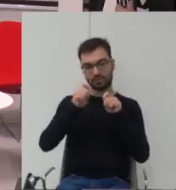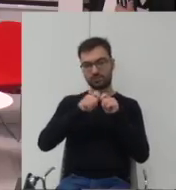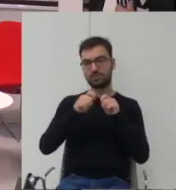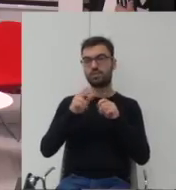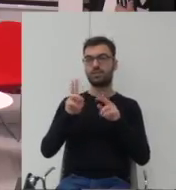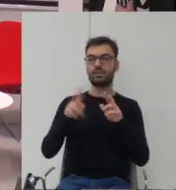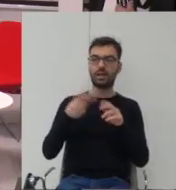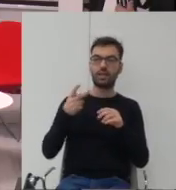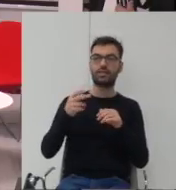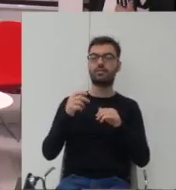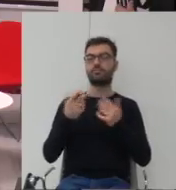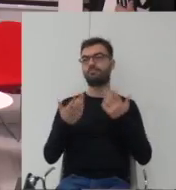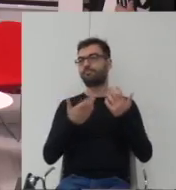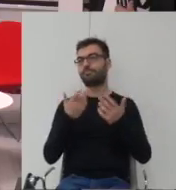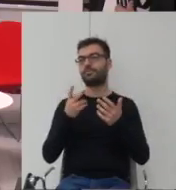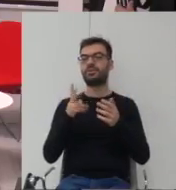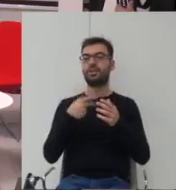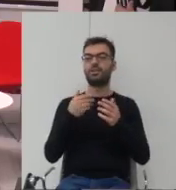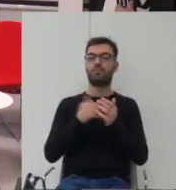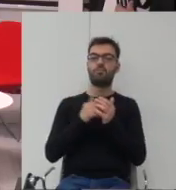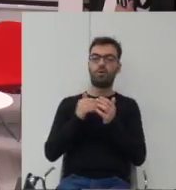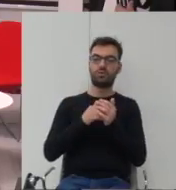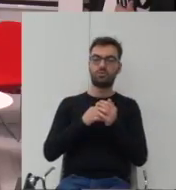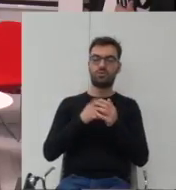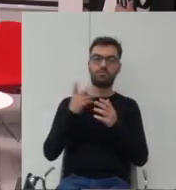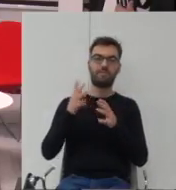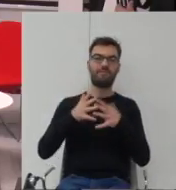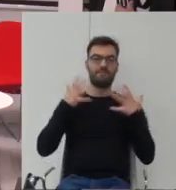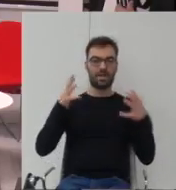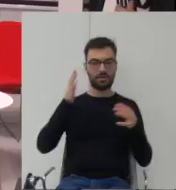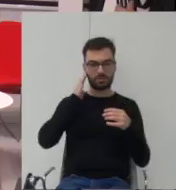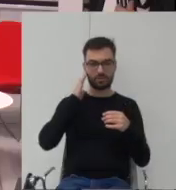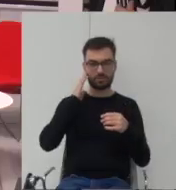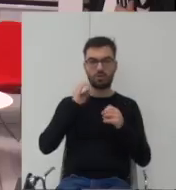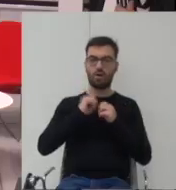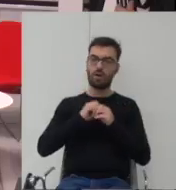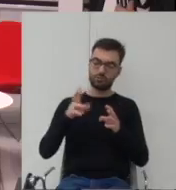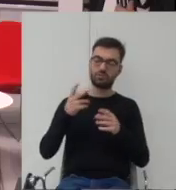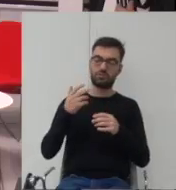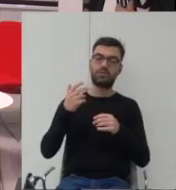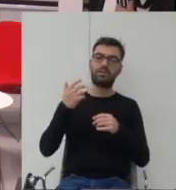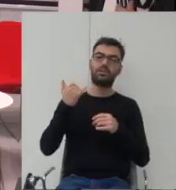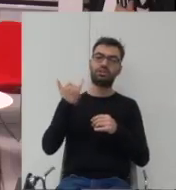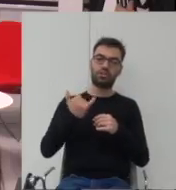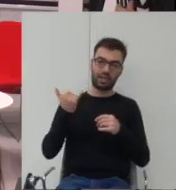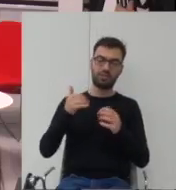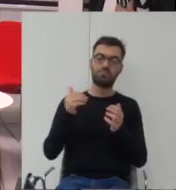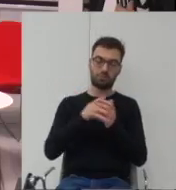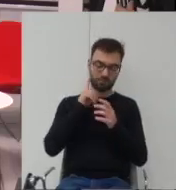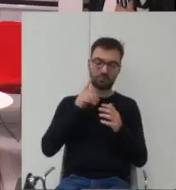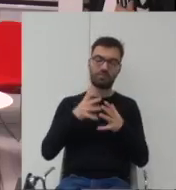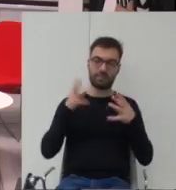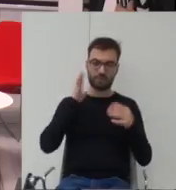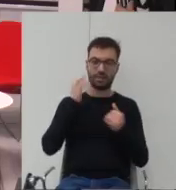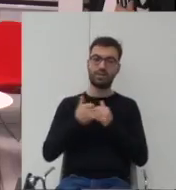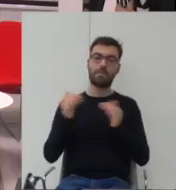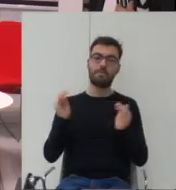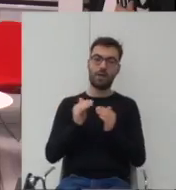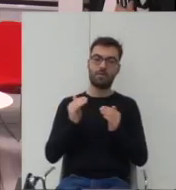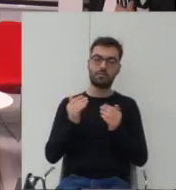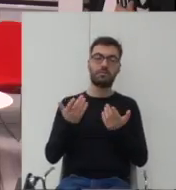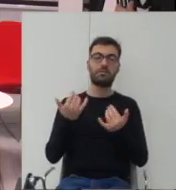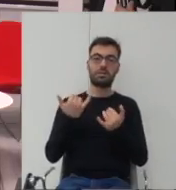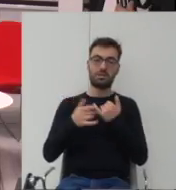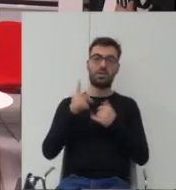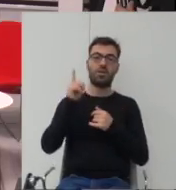sprawdzić, kiedy jest potrzebne człowiekowi duże mieszkanie, no wtedy, kiedy rodzina ma dzieci, to jest duże mieszkanie, a kiedy jest małe, no